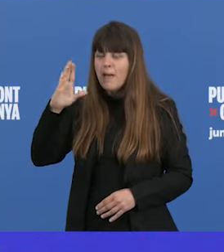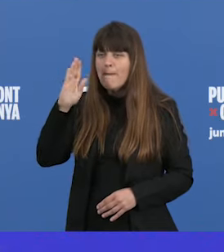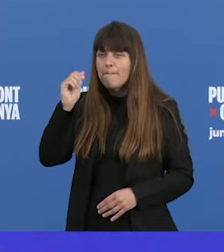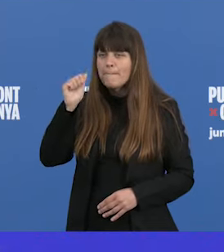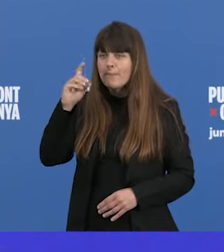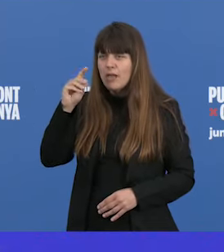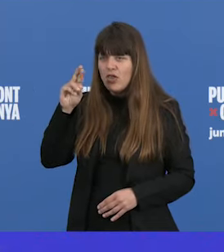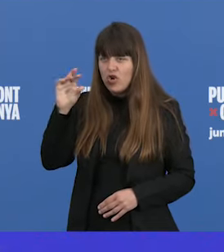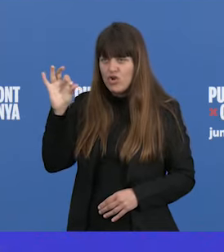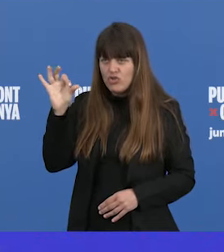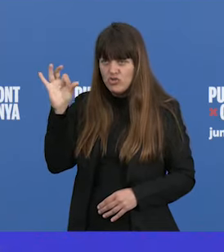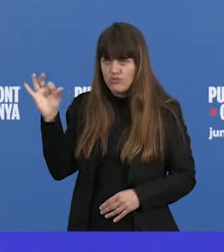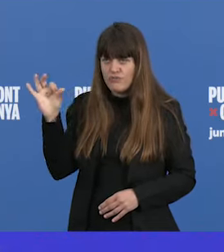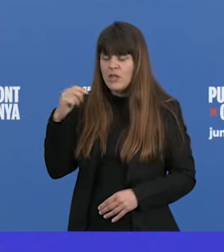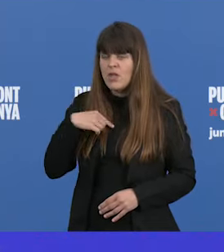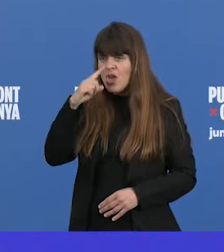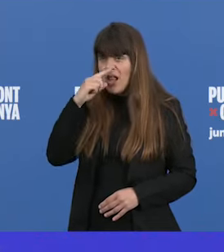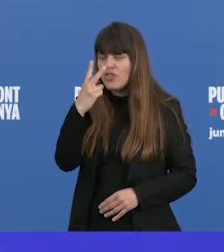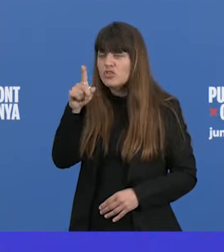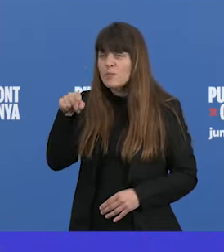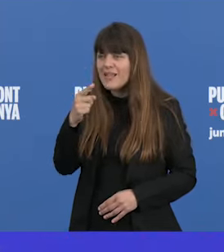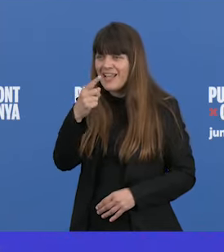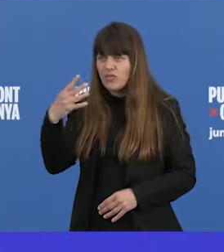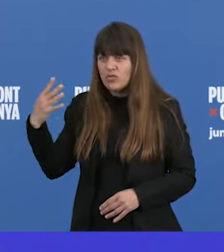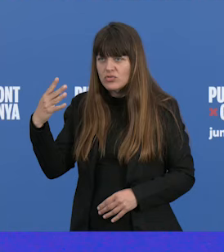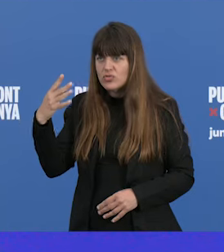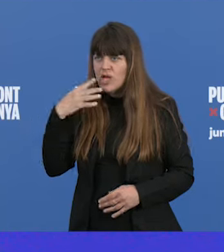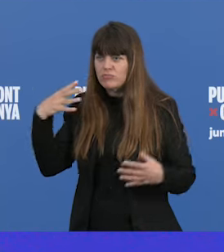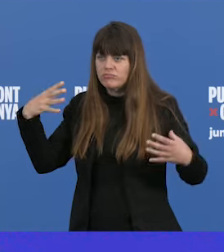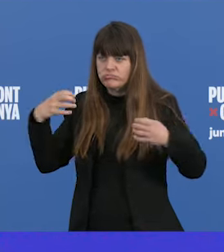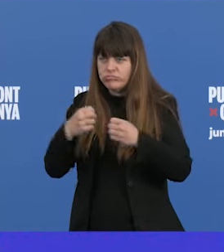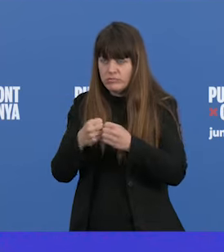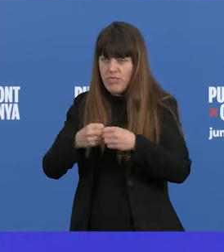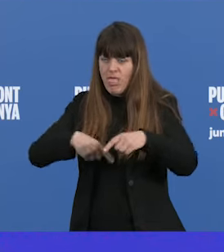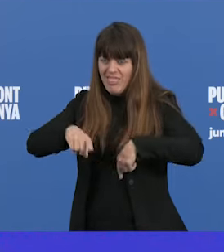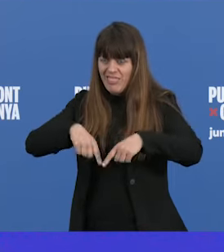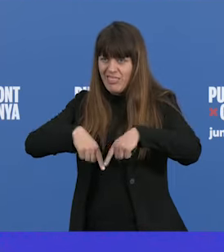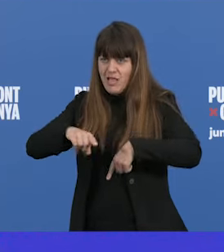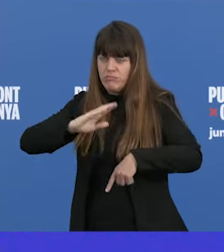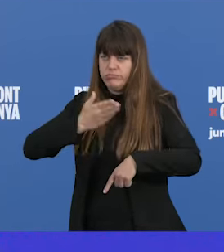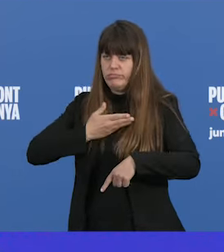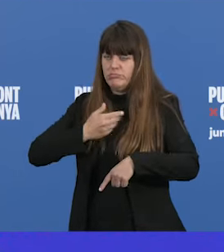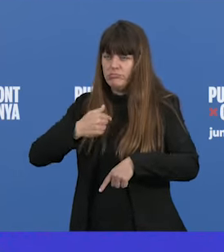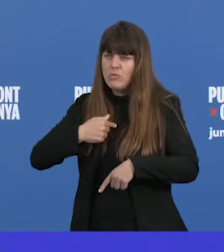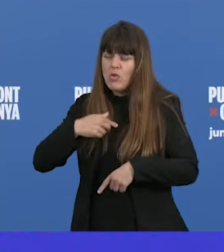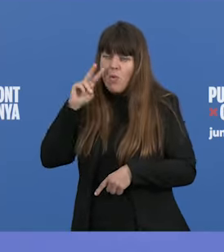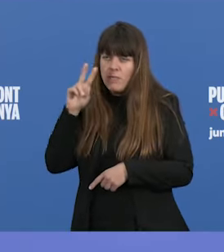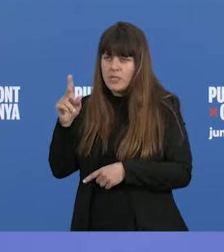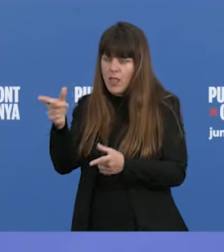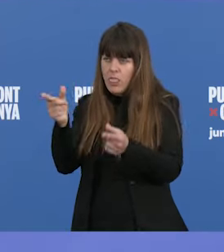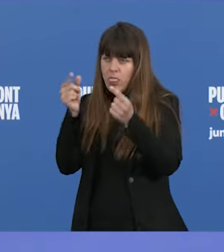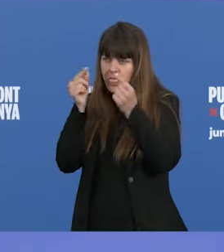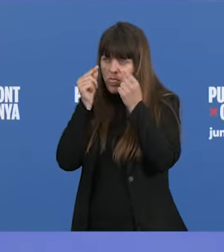El meu nom és Isaac Pedrós i el 2014, arrel d'un accident de trànsit, entre altres coses, vaig perdre la vista.